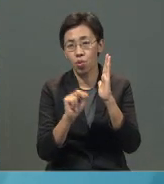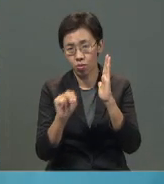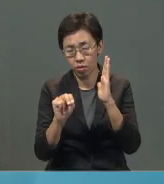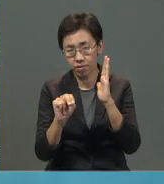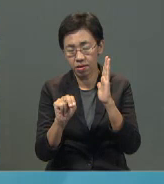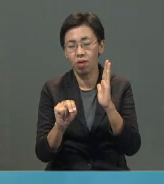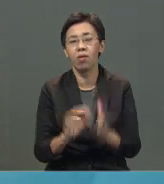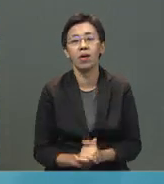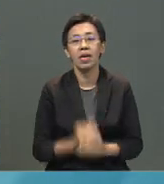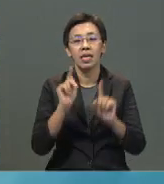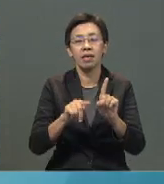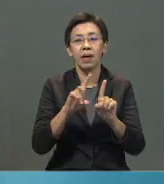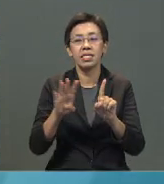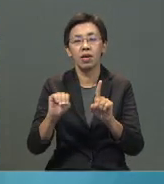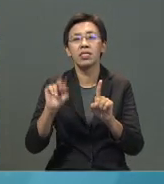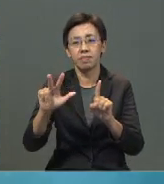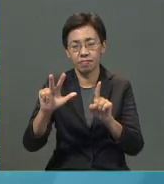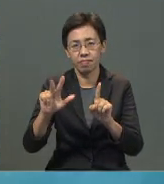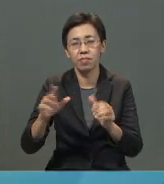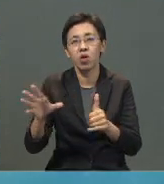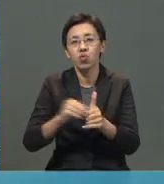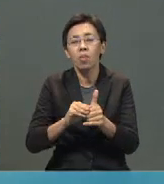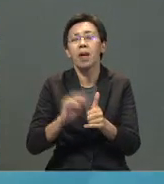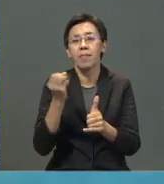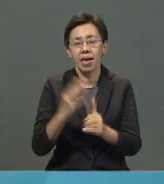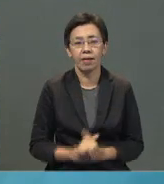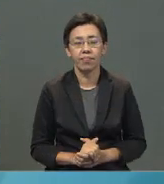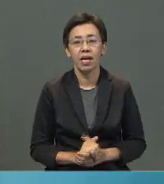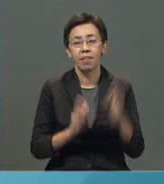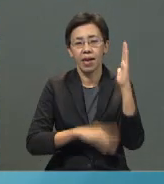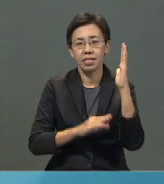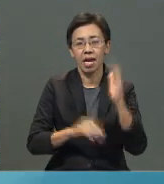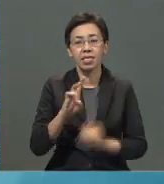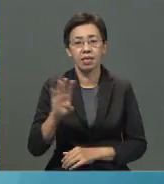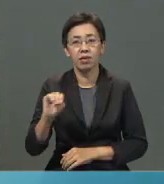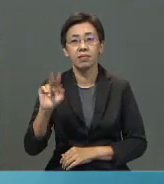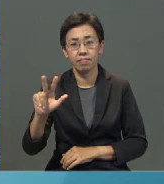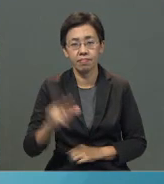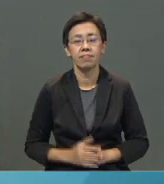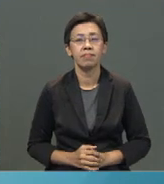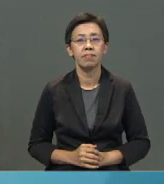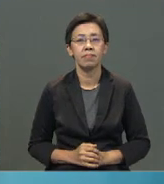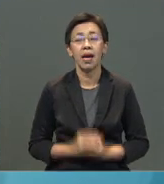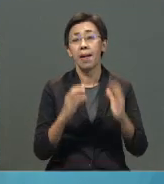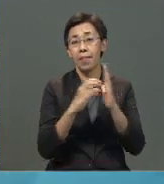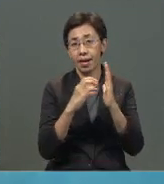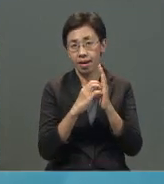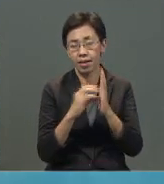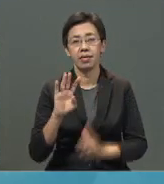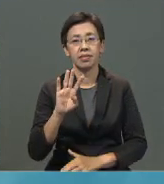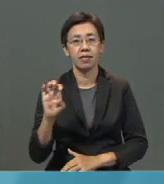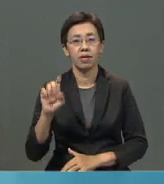รายรวมแล้วเนี่ยตอนนี้กรุงเทพฯและนนทบุรีก็ยังสูงสุดนะครับ1743นะครับตามด้วยภาคใต้ 743แล้วก็ภาคกลาง